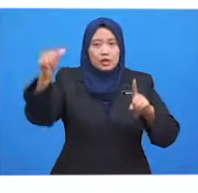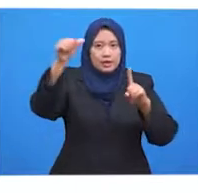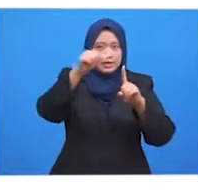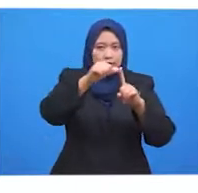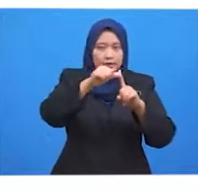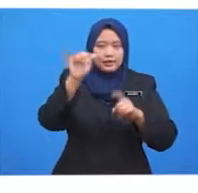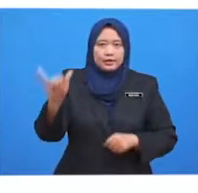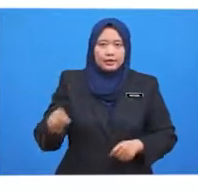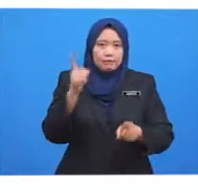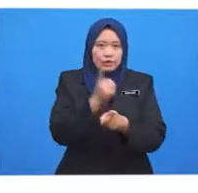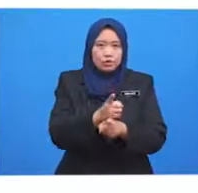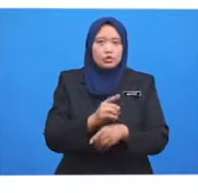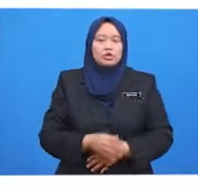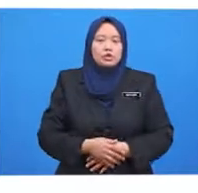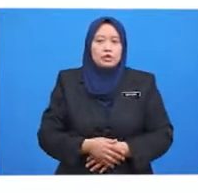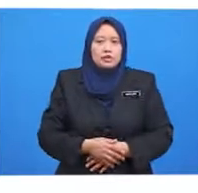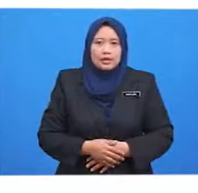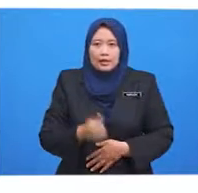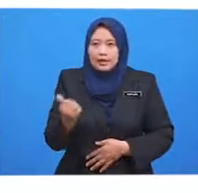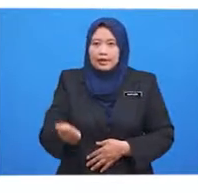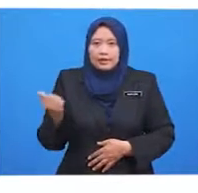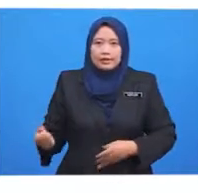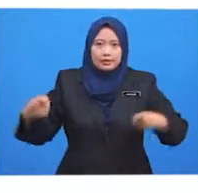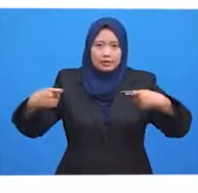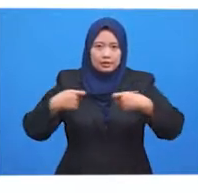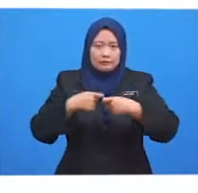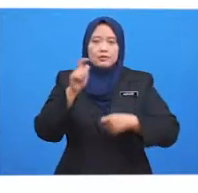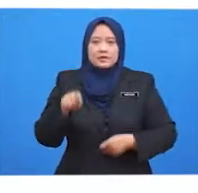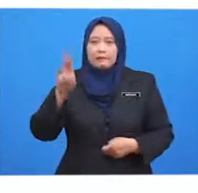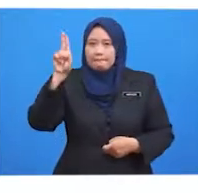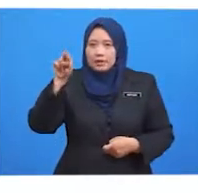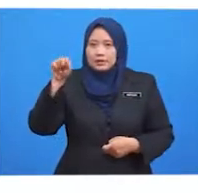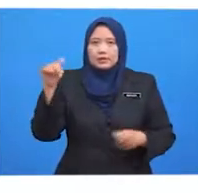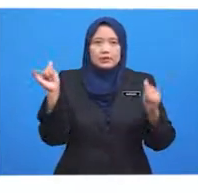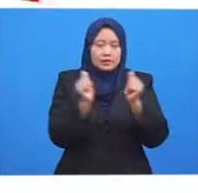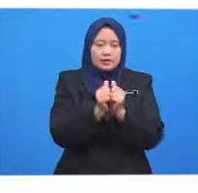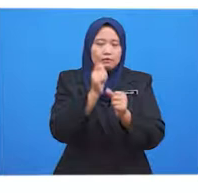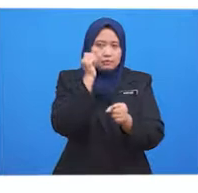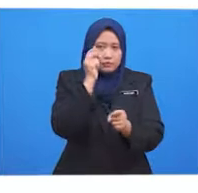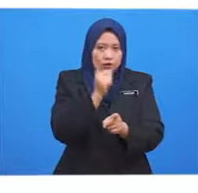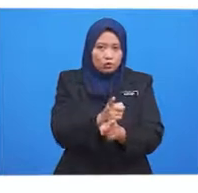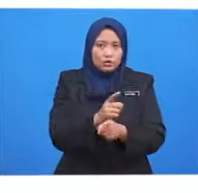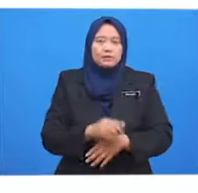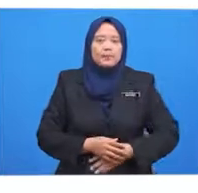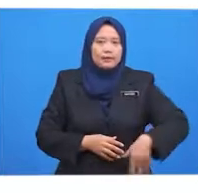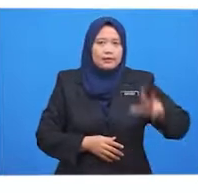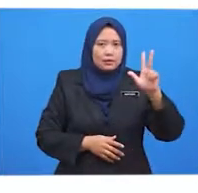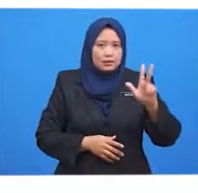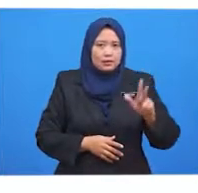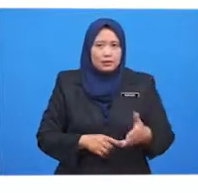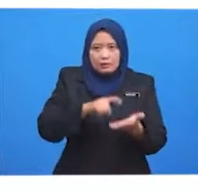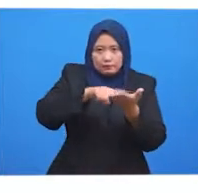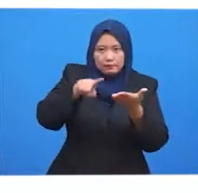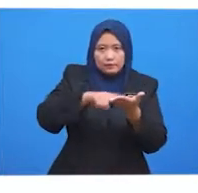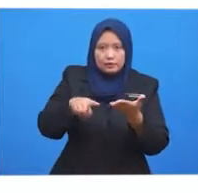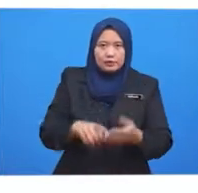2. Alat elektrik mesti dipasang dengan betul. 3. Periksa plug dan soket sebelum